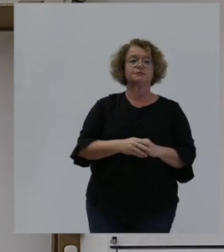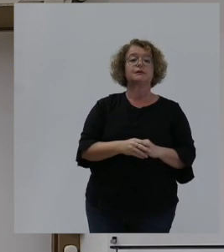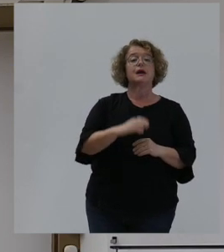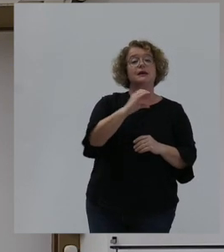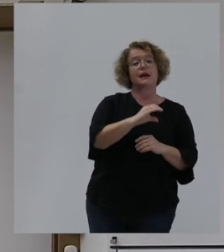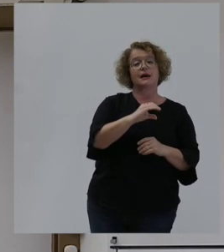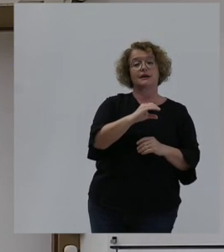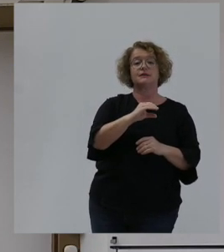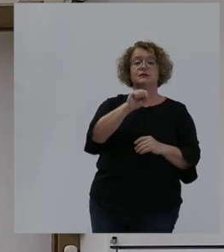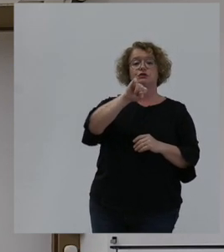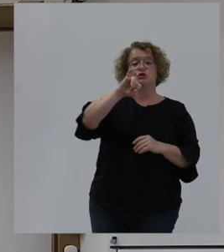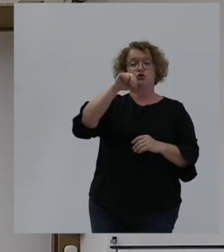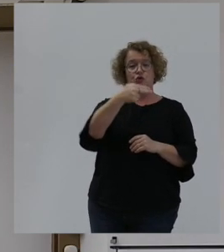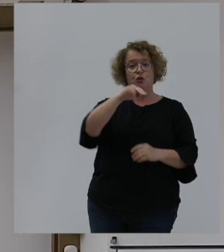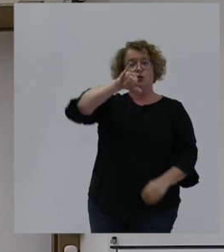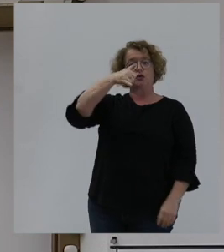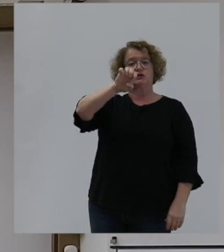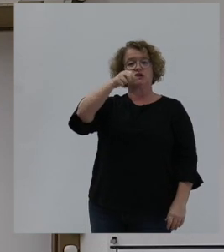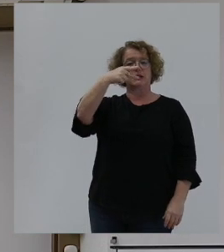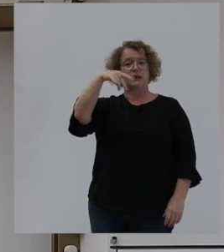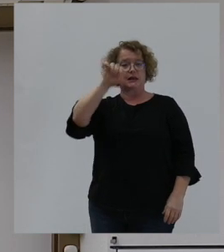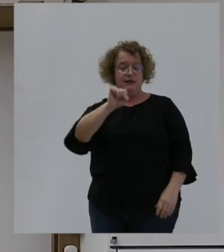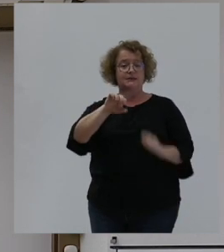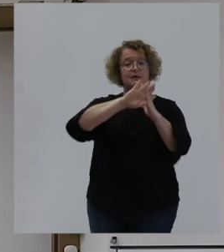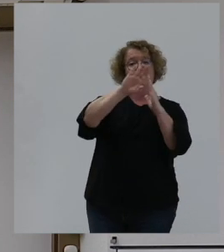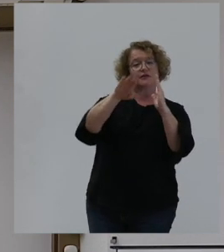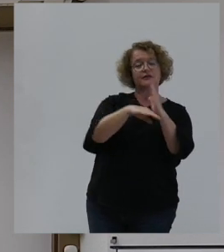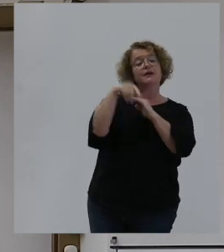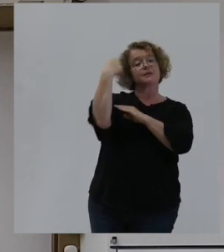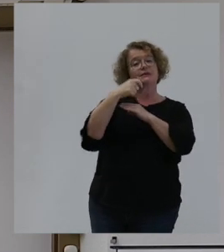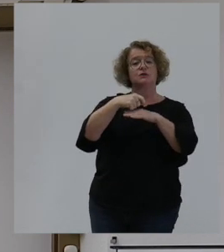Karine Sion-Jenkis pour la fonction de vice-présidente conseil d'administration.